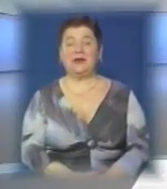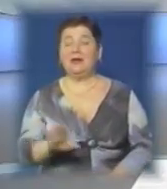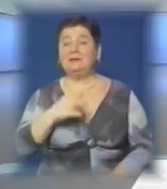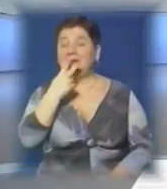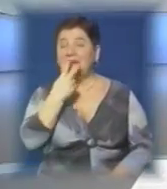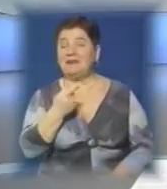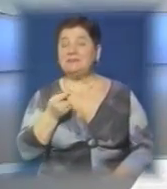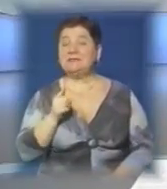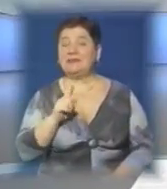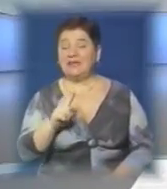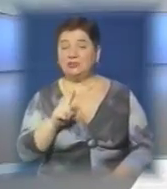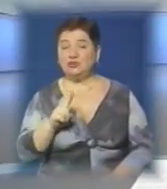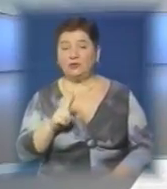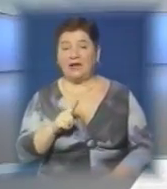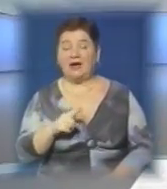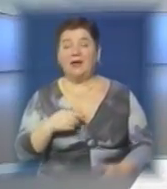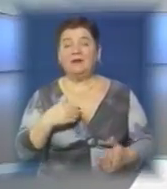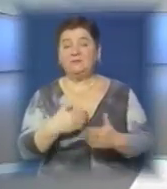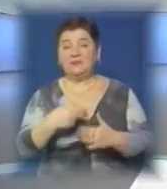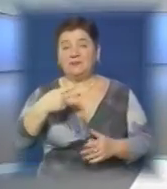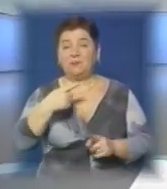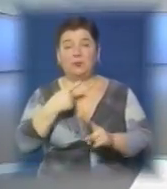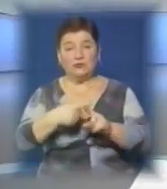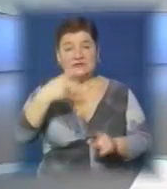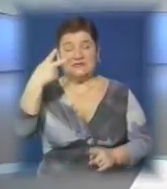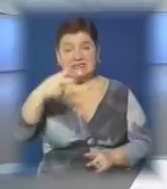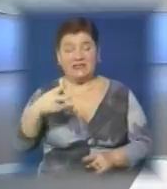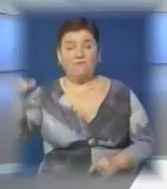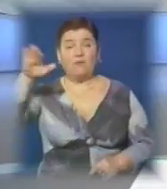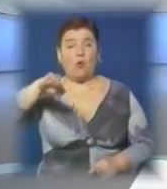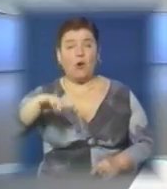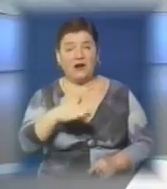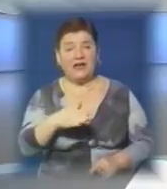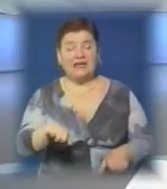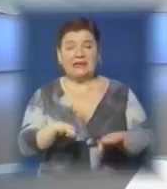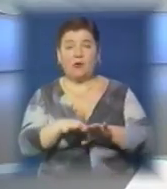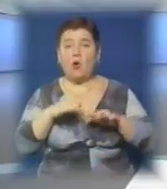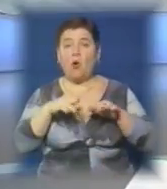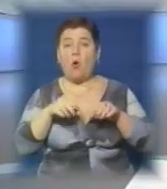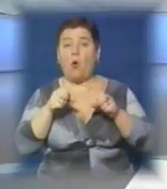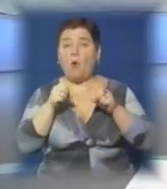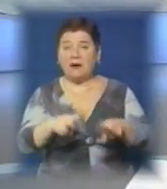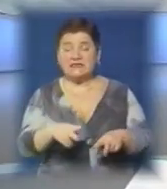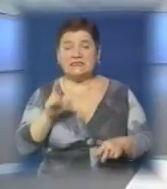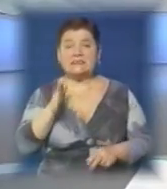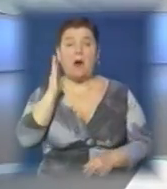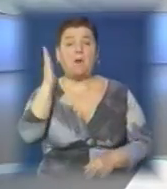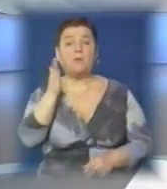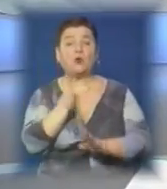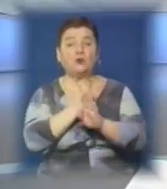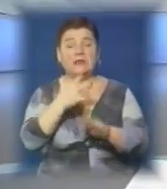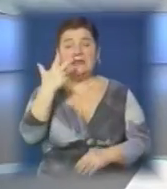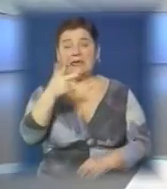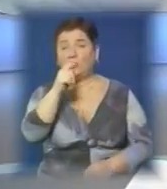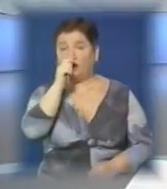Не дивлячись на те, що на дворі до плюс 20, в Карпатах зберігається підвищений третій рівень лавинної небезпеки. За прогнозами синоптиків, 3